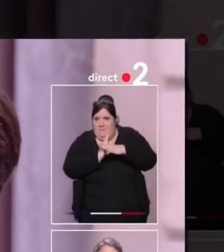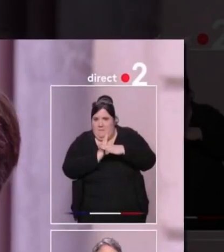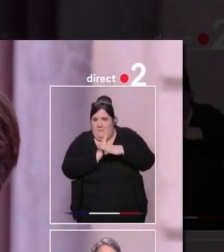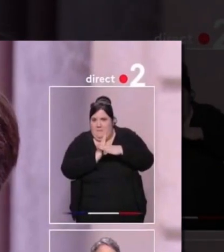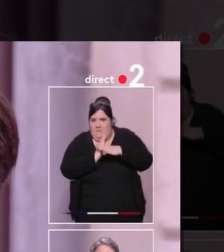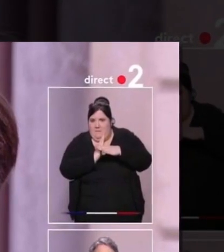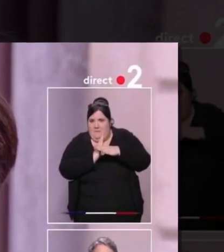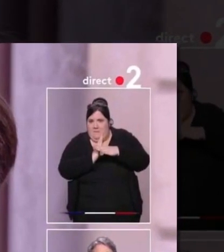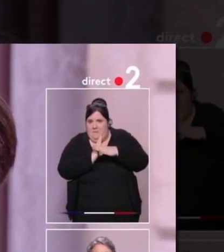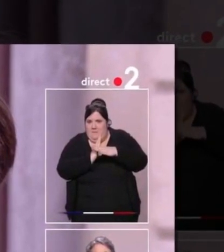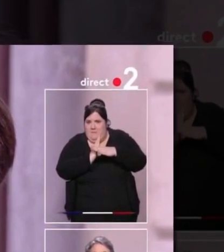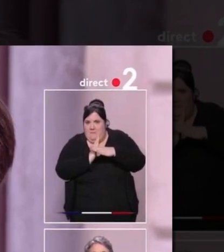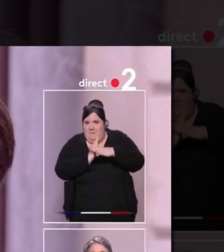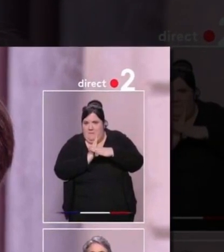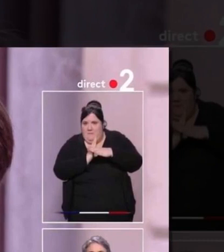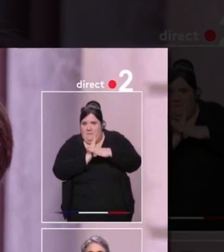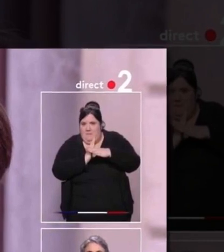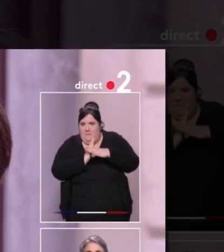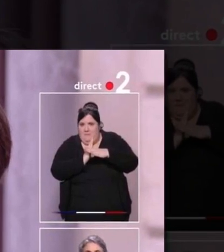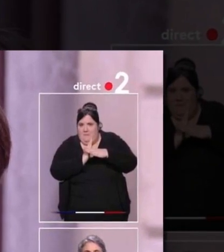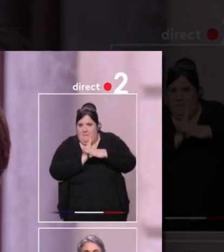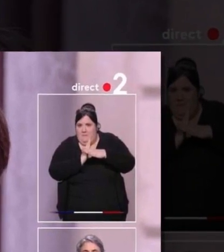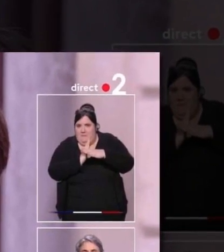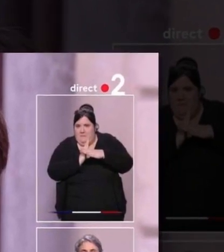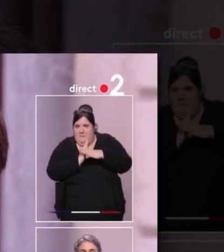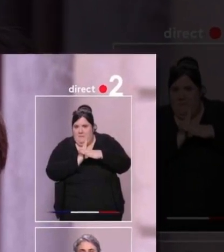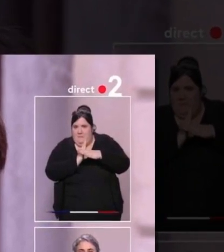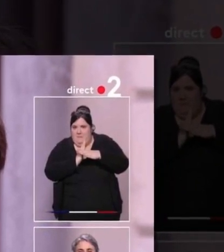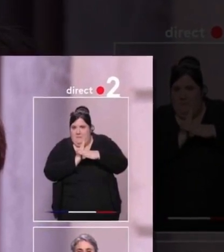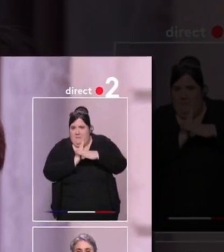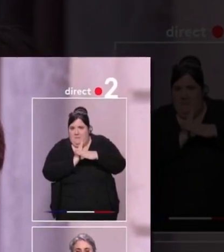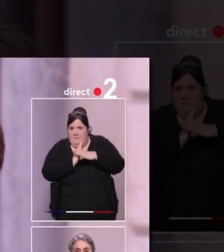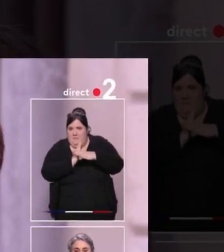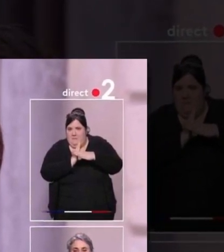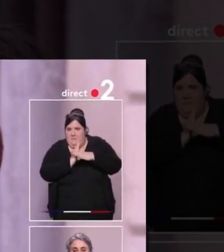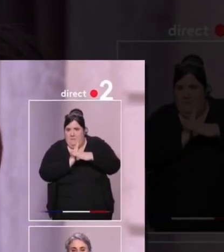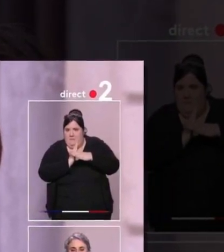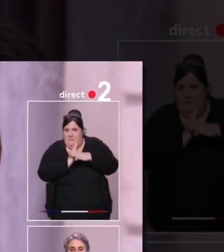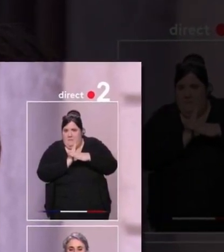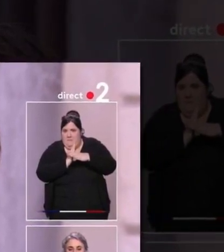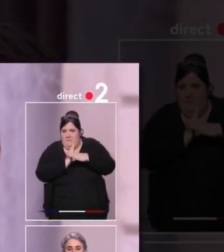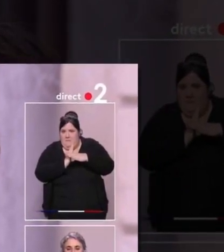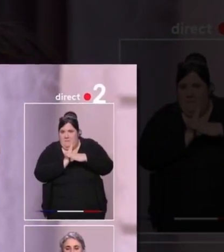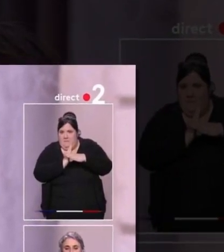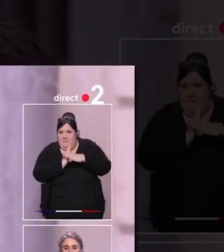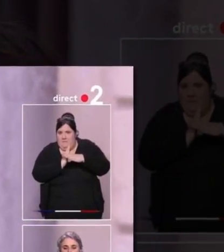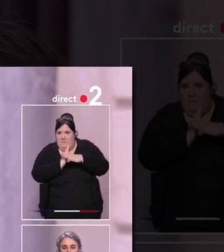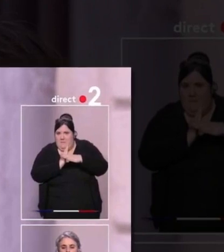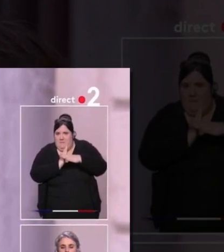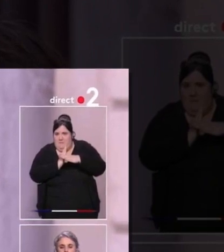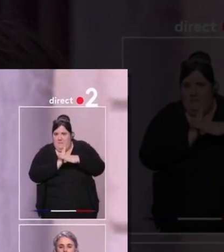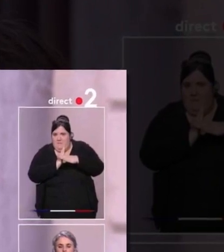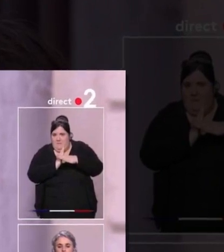La faute au projecteur braqué sur le trio pour la retransmission de l'entretien? Sur Twitter, ces ne sont amusés en